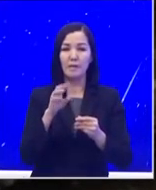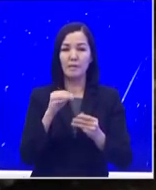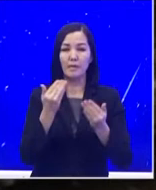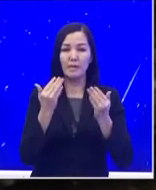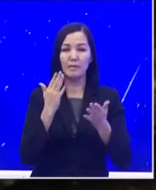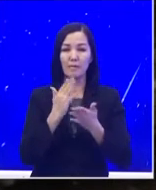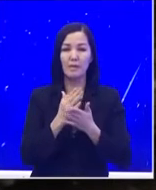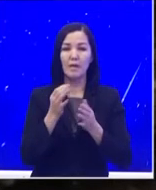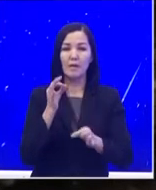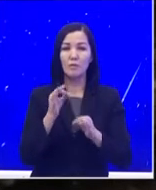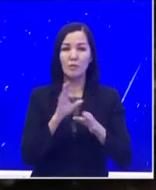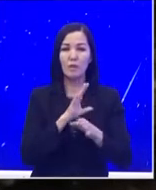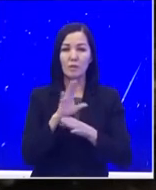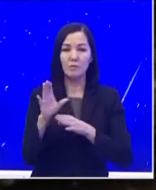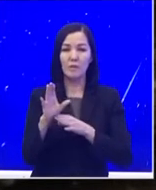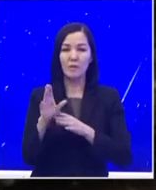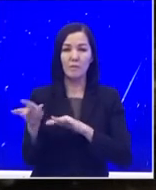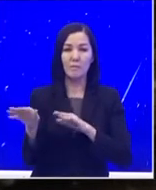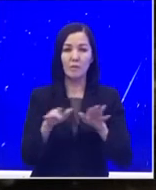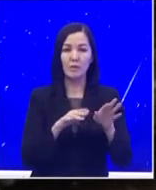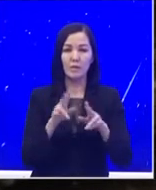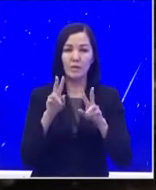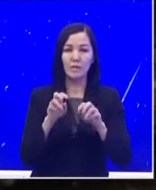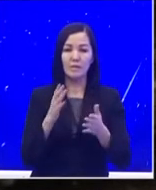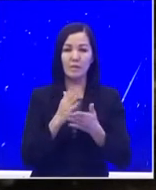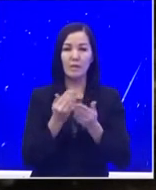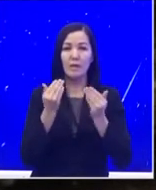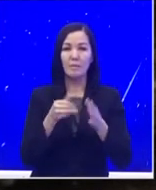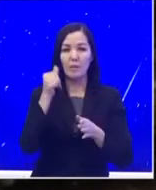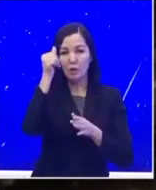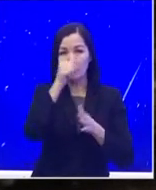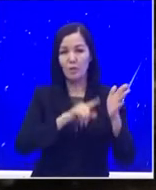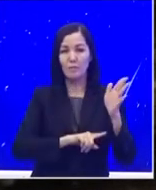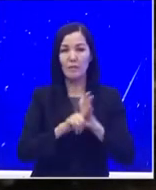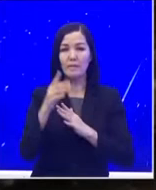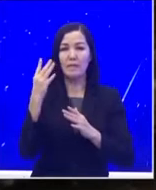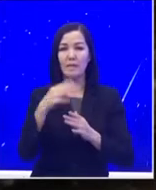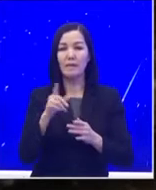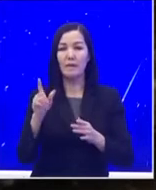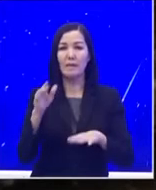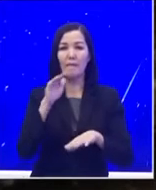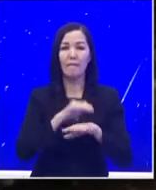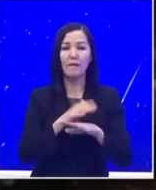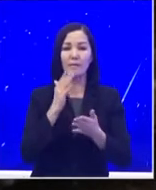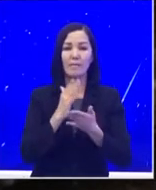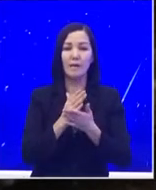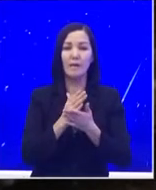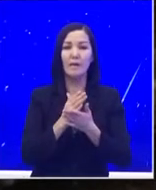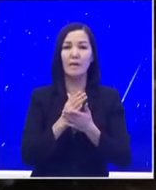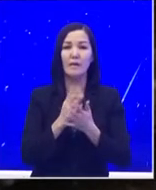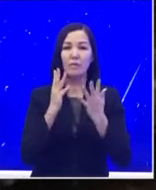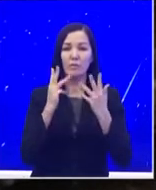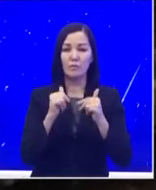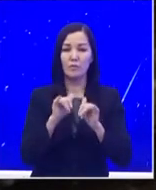қазір сотқа жіберіліп, тиісті іс-шара қолданылып жатыр. Биыл жыл басынан 40-тан аса дерек тіркелді. Бұл көрсеткіш